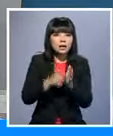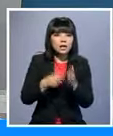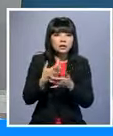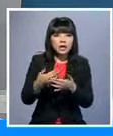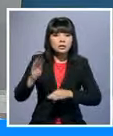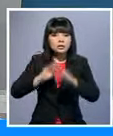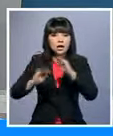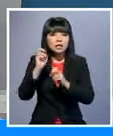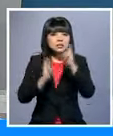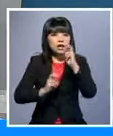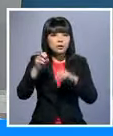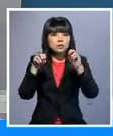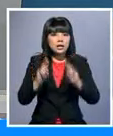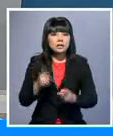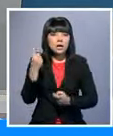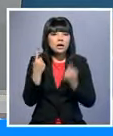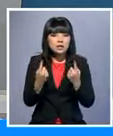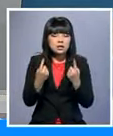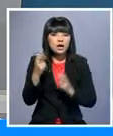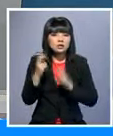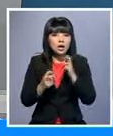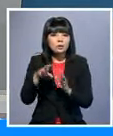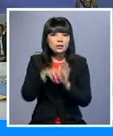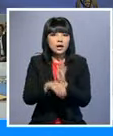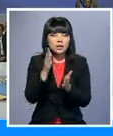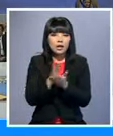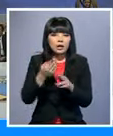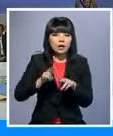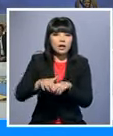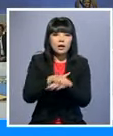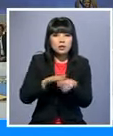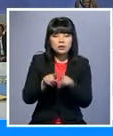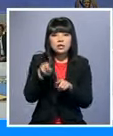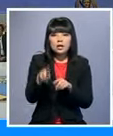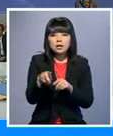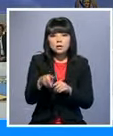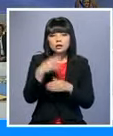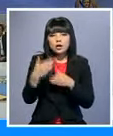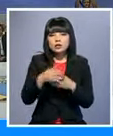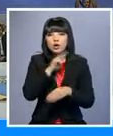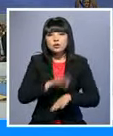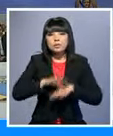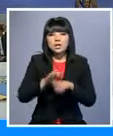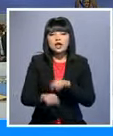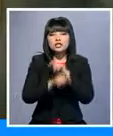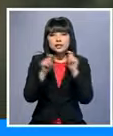шарматураны дайындайтын зауыттар ірі жобалардың қатарында. Тың бастамалардың жүзеге асуы нәтижесінде 2000 жұмыс орны ашылды.